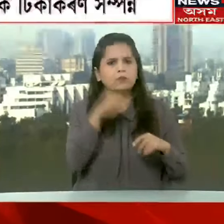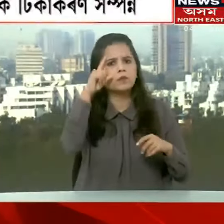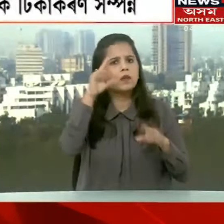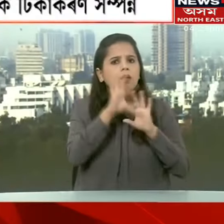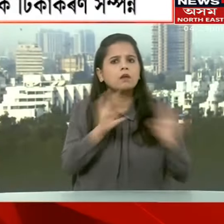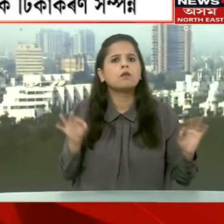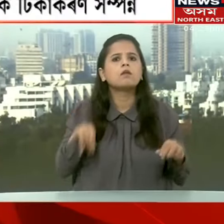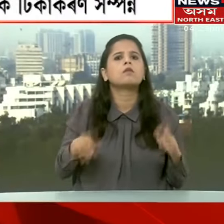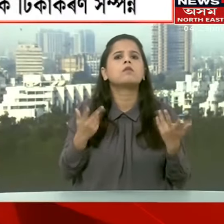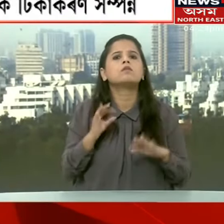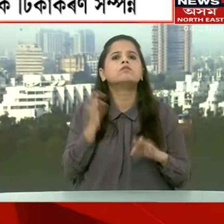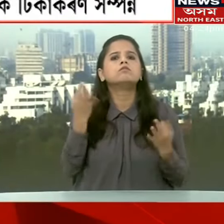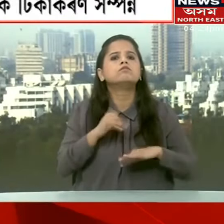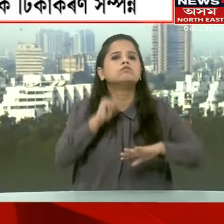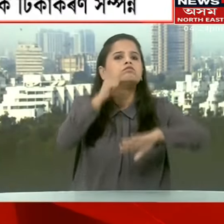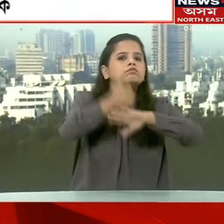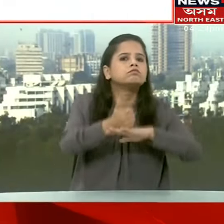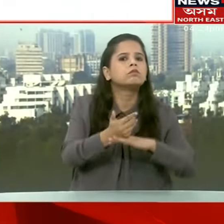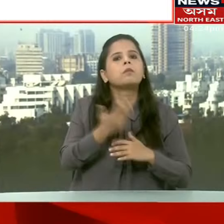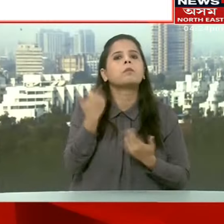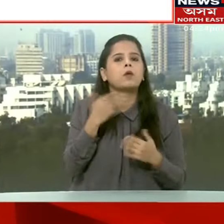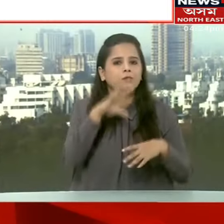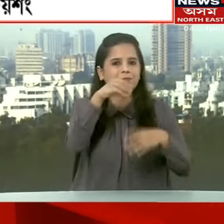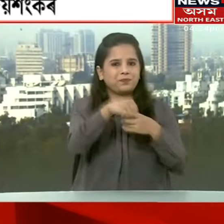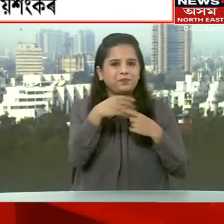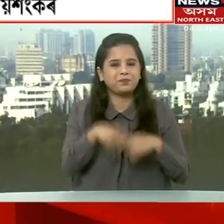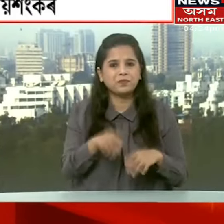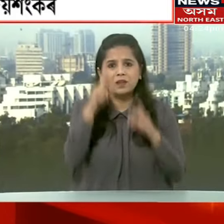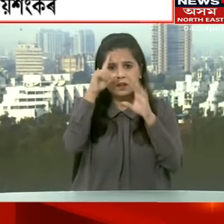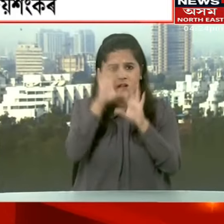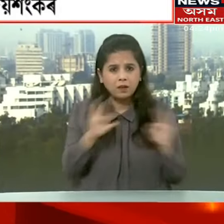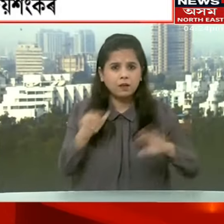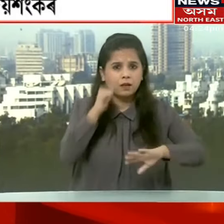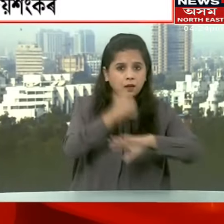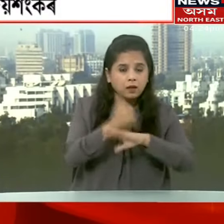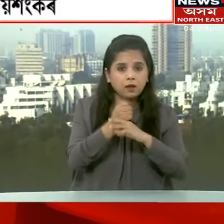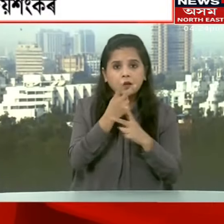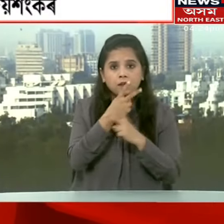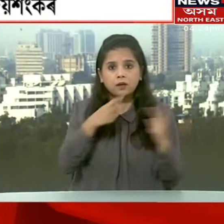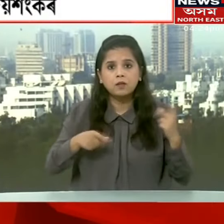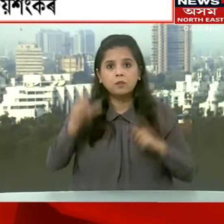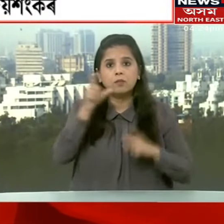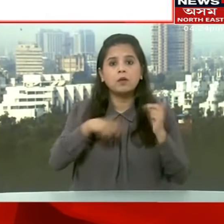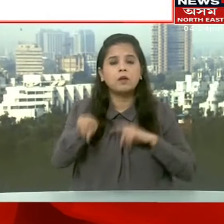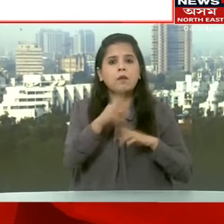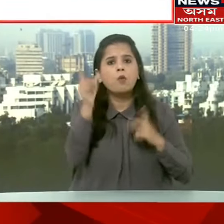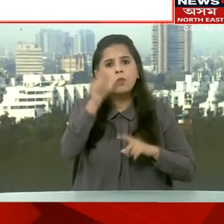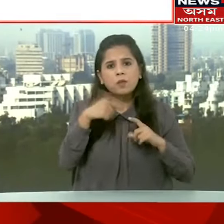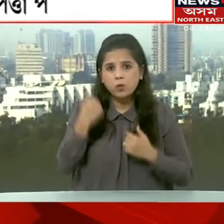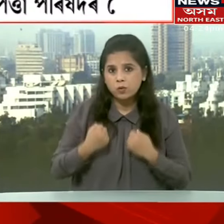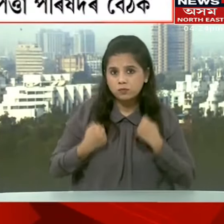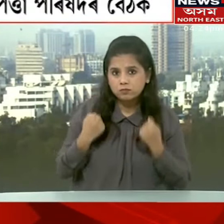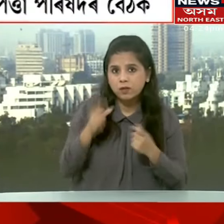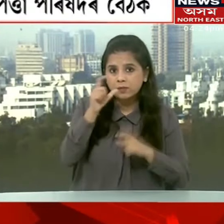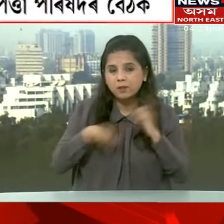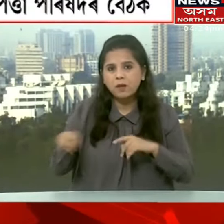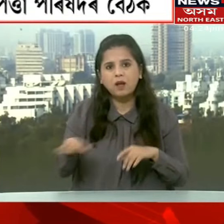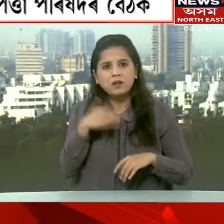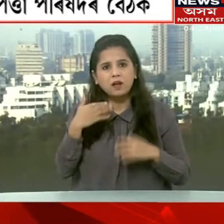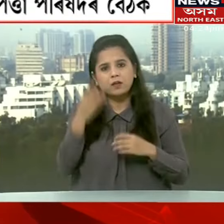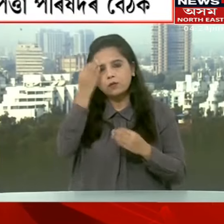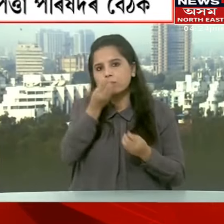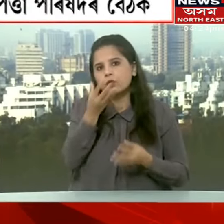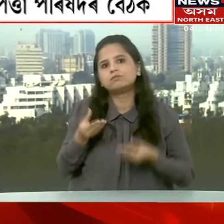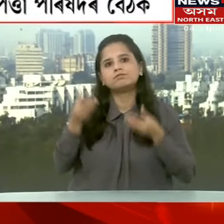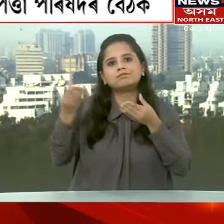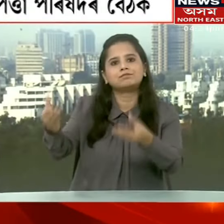रक्षक स्मारक कार्यक्रम में भी भाग लिया। उन्होंने शांति स्थापना अभियानों में प्राण उत्सर्ग करने वाले शांति रक्षकों को श्रद्धांजलि